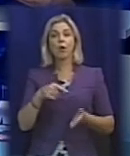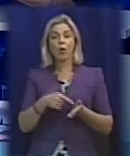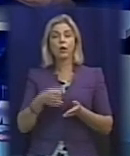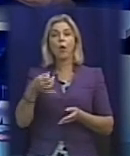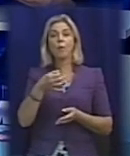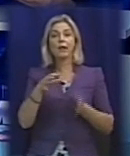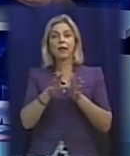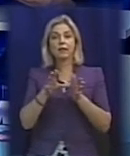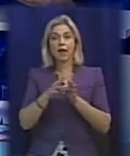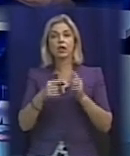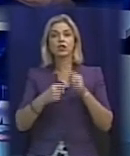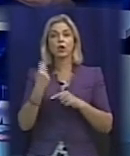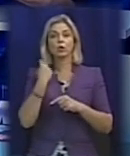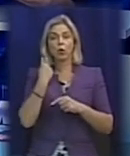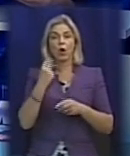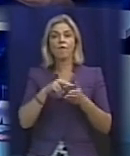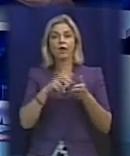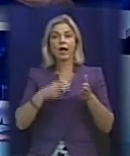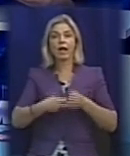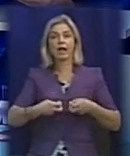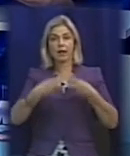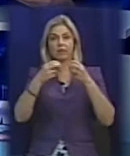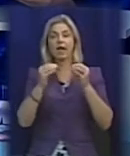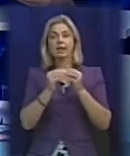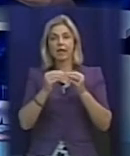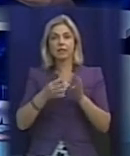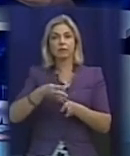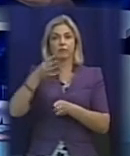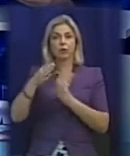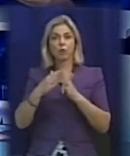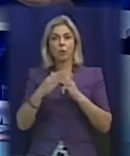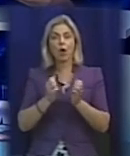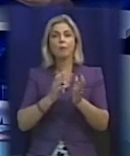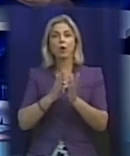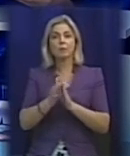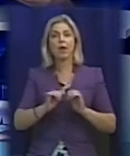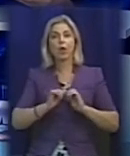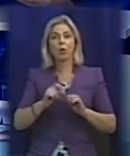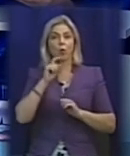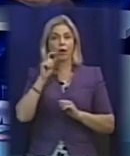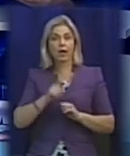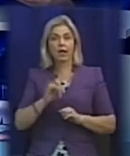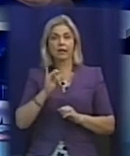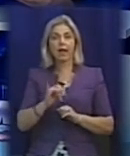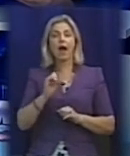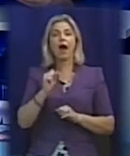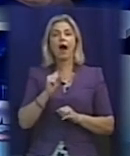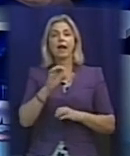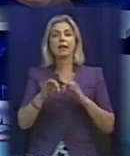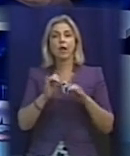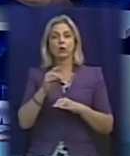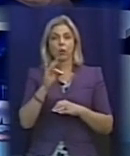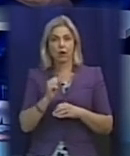Обленерго через борги відключили ліфти у 10 багатоповерхівках по проспекту Героїв України та архітектора Старова,